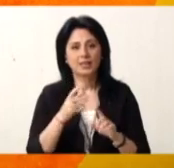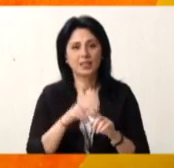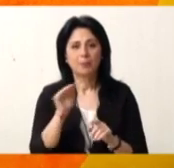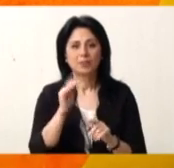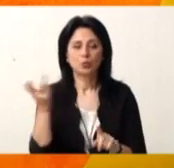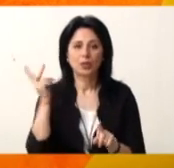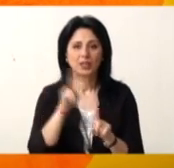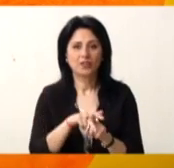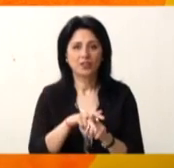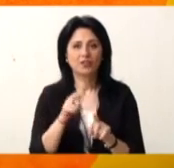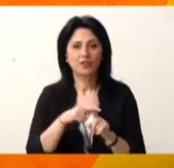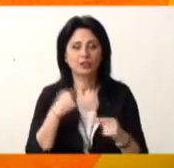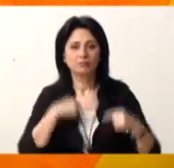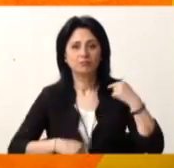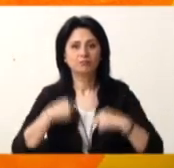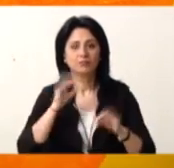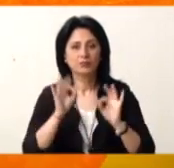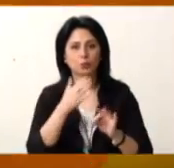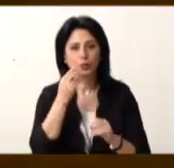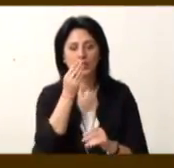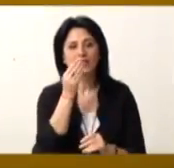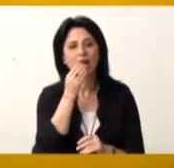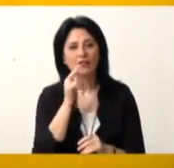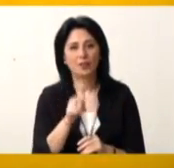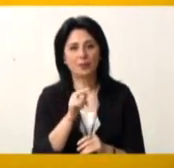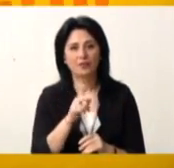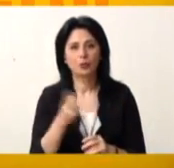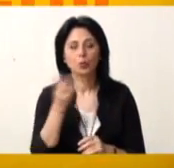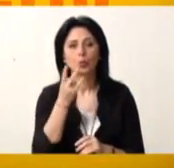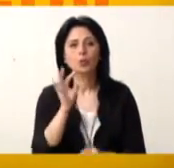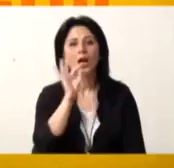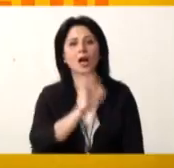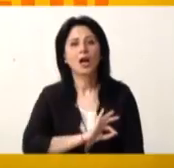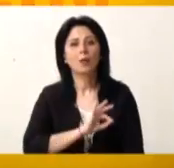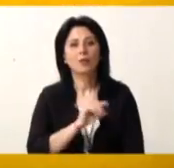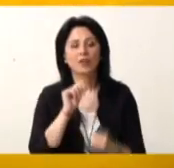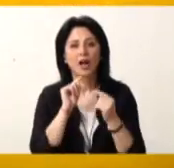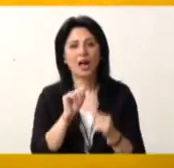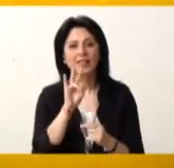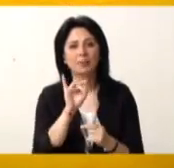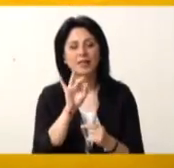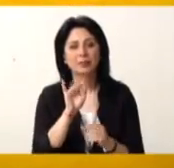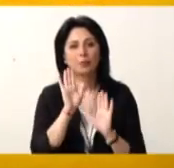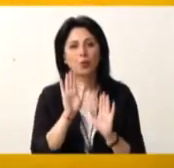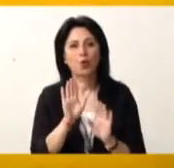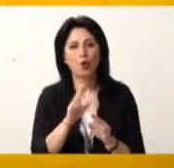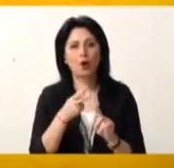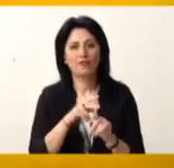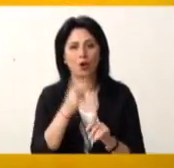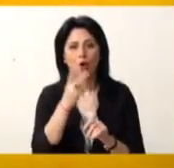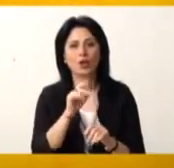ფიზიკური დატვირთვა, ჰორმონული დისბალანსი, საკვები. უნდა გამოვიყენოთ ანტიპერსპირანტები მხოლოდ